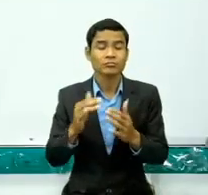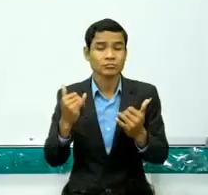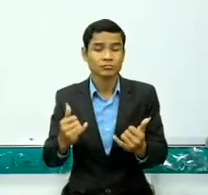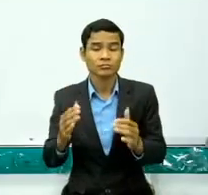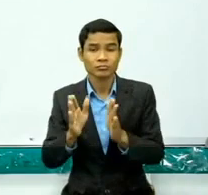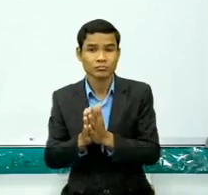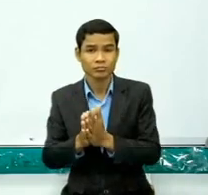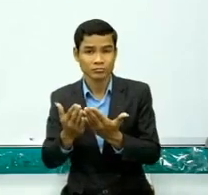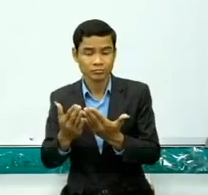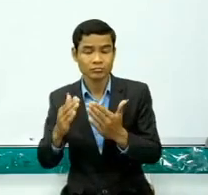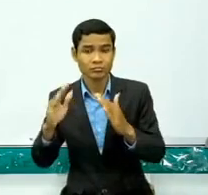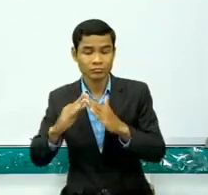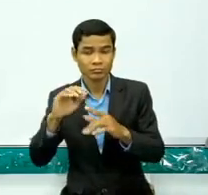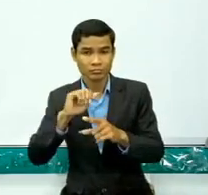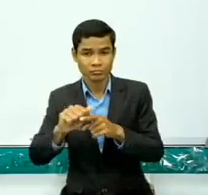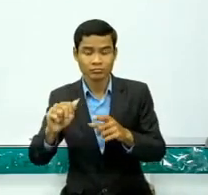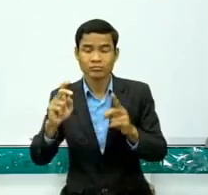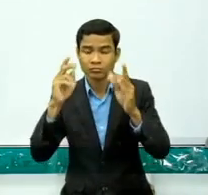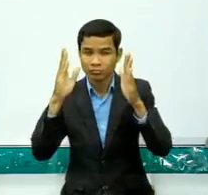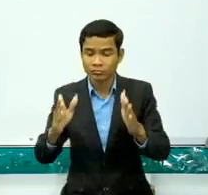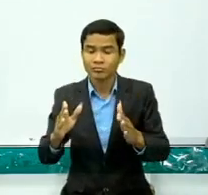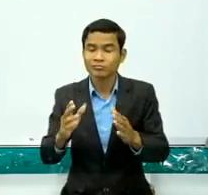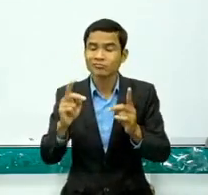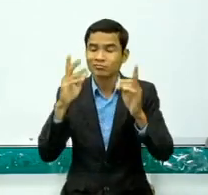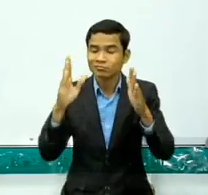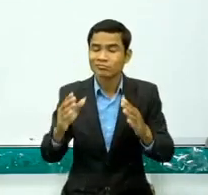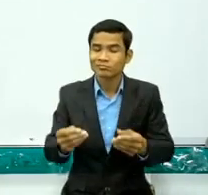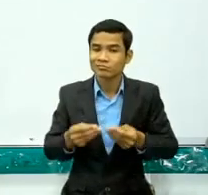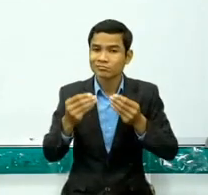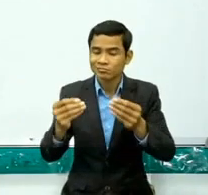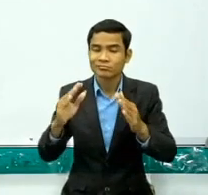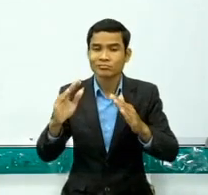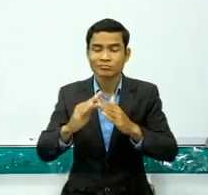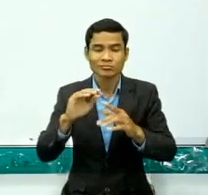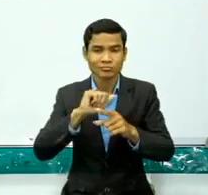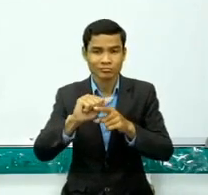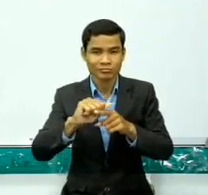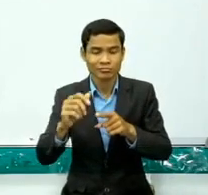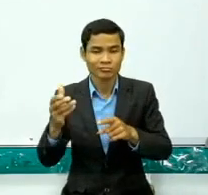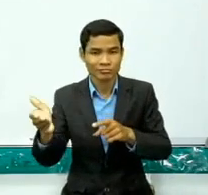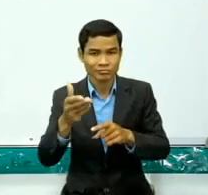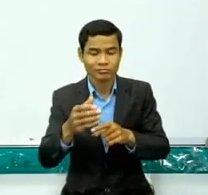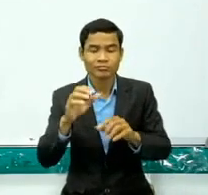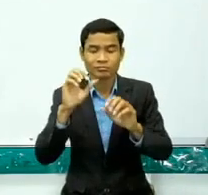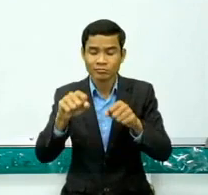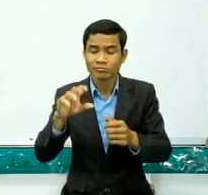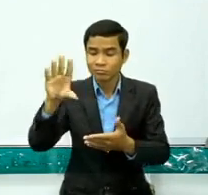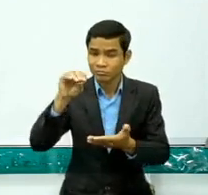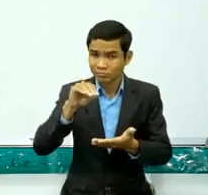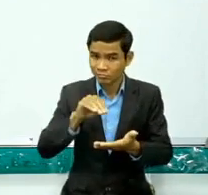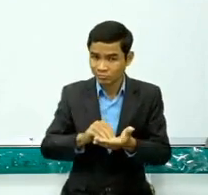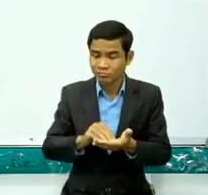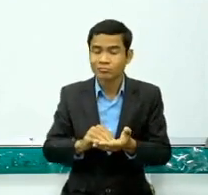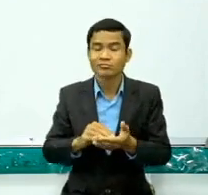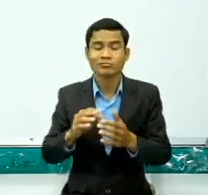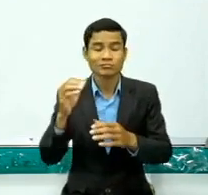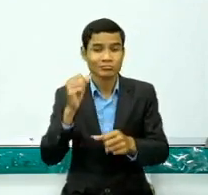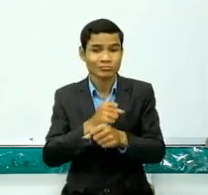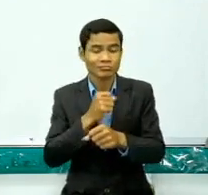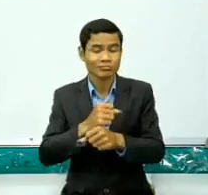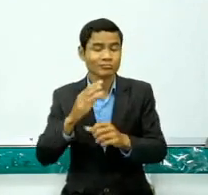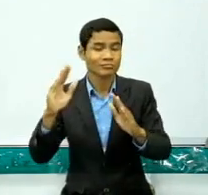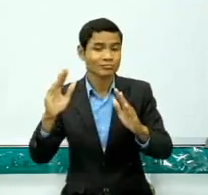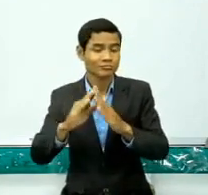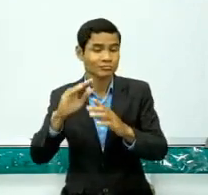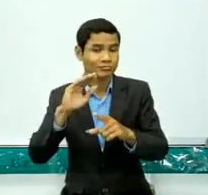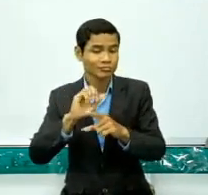ចាអញ្ចឹងគឺចង់បញ្ចប់អ្នកគ្រូតែងតែជូនកិច្ចការផ្ទះដល់កូនកូនលើកសិភៅកិច្ចការផ្ទះដើម្បីចាយកទៅធ្វើនៅផ្ទះទាំងអ